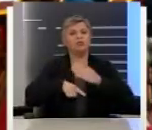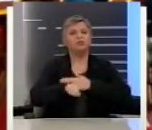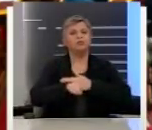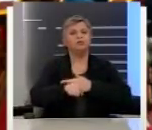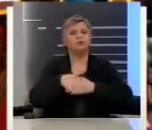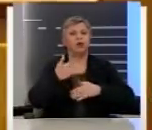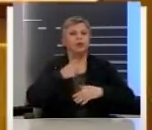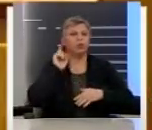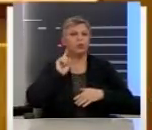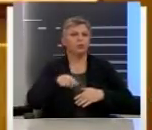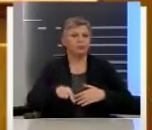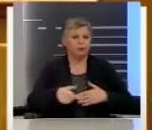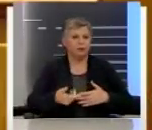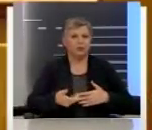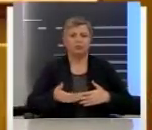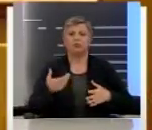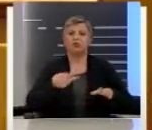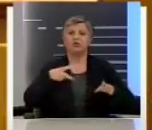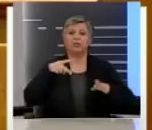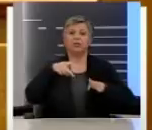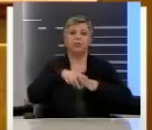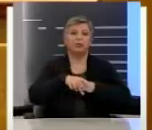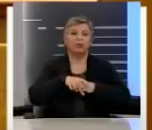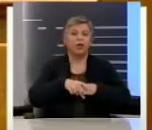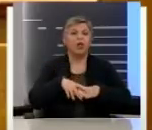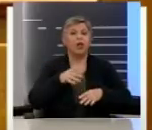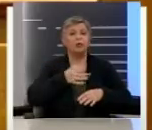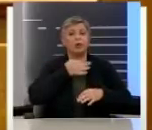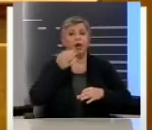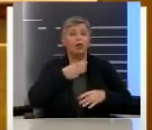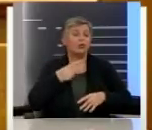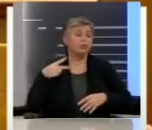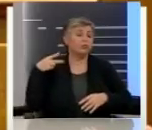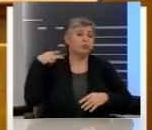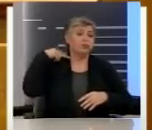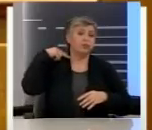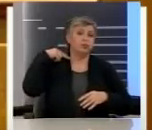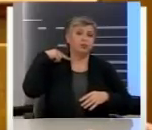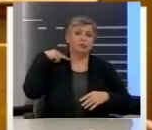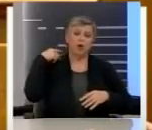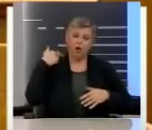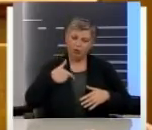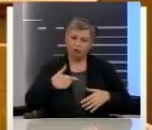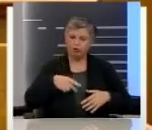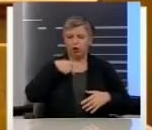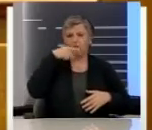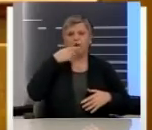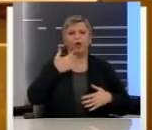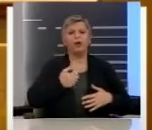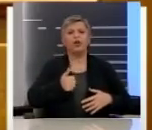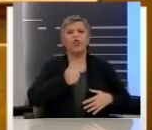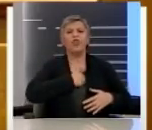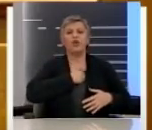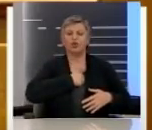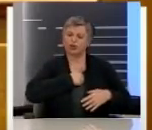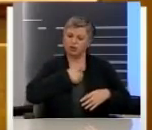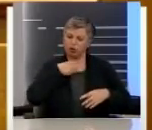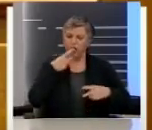θεωρούνταν απότατη συνέπεια του δικαιώματος στην ιδιοκτησία. Γιατί έτσι είχαν τα πράγματα.